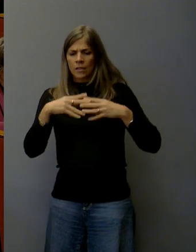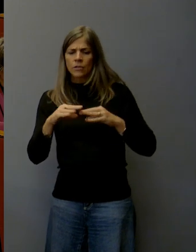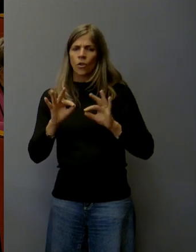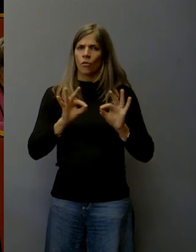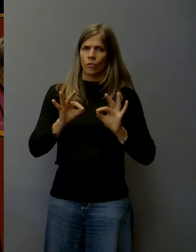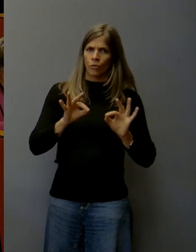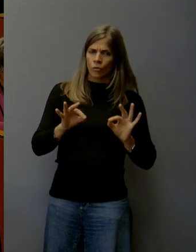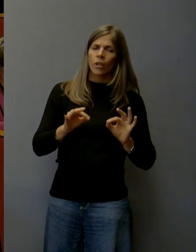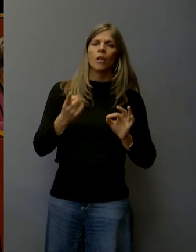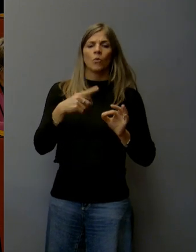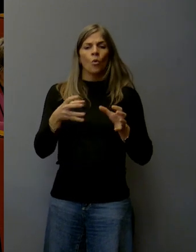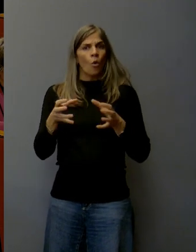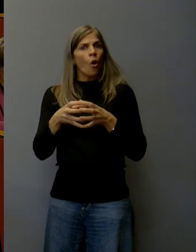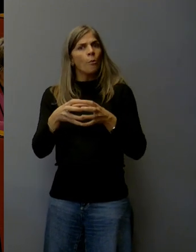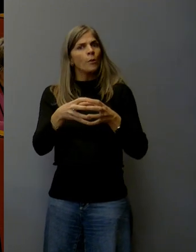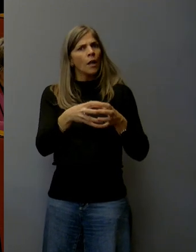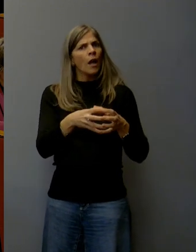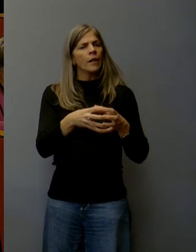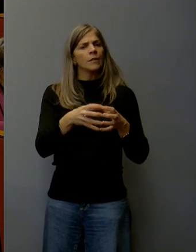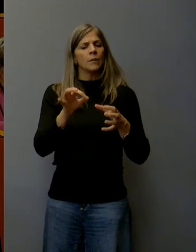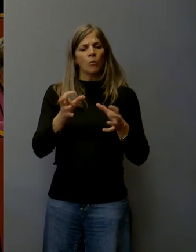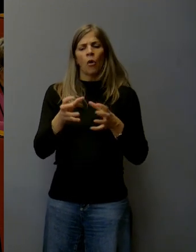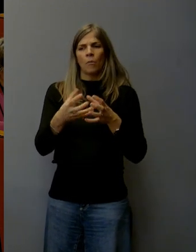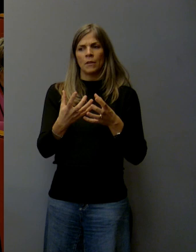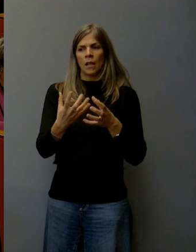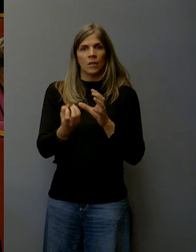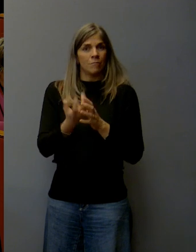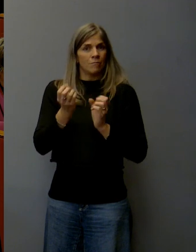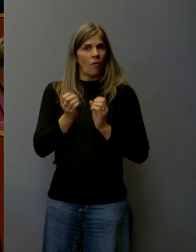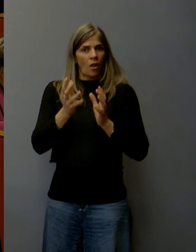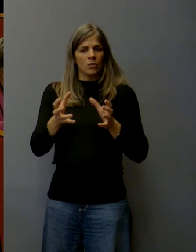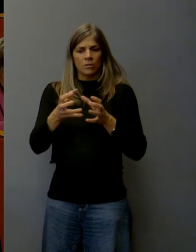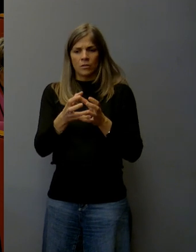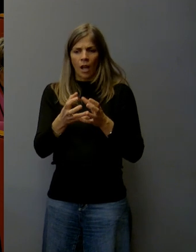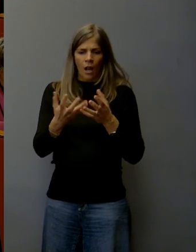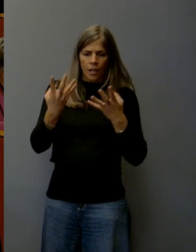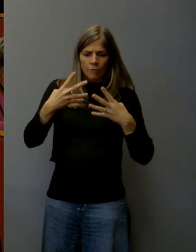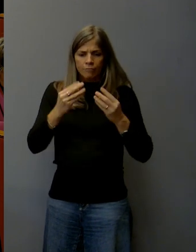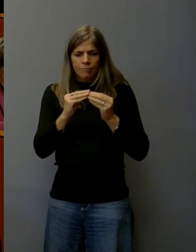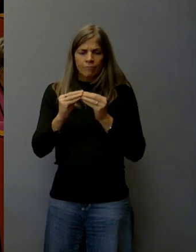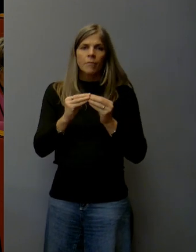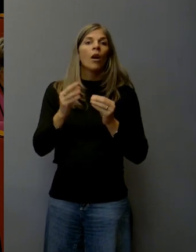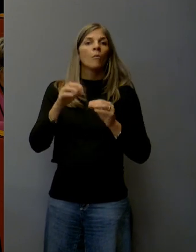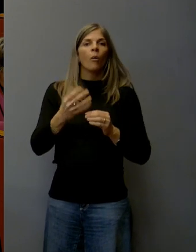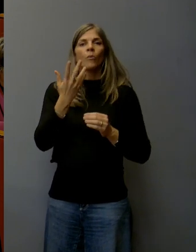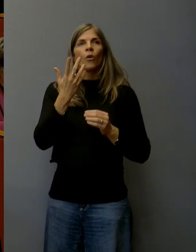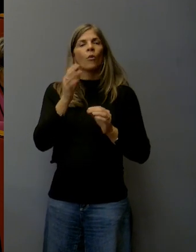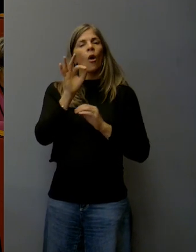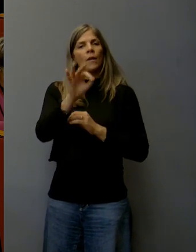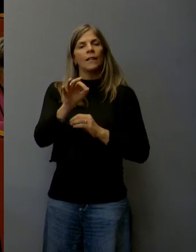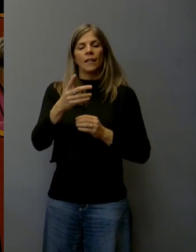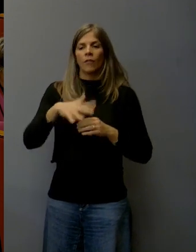e di comitati che sono anche comitati informali che cercano in qualche maniera di presidiare lo spazio